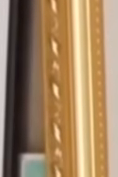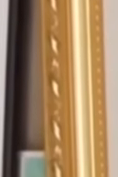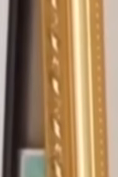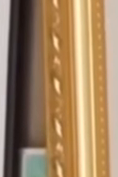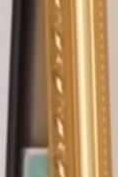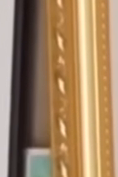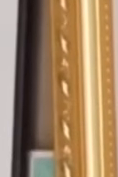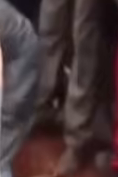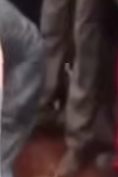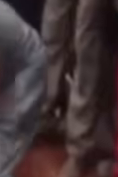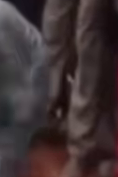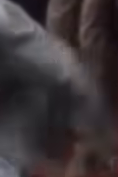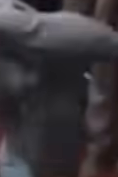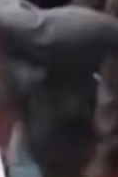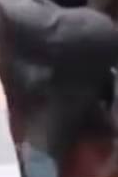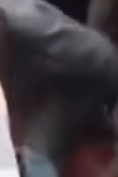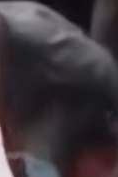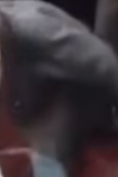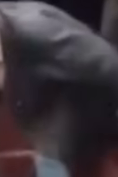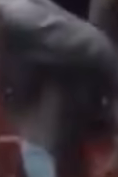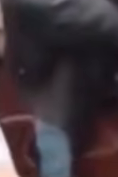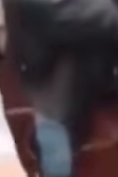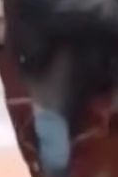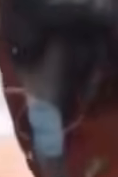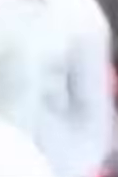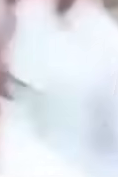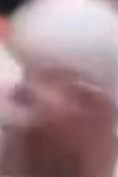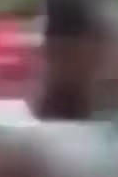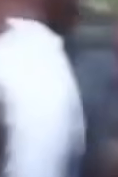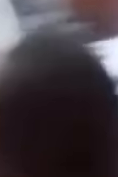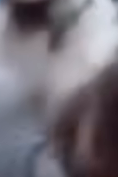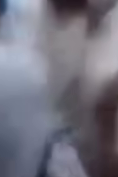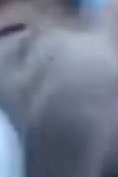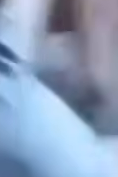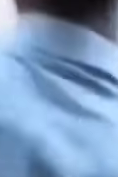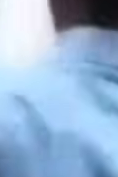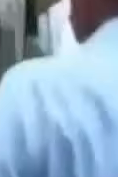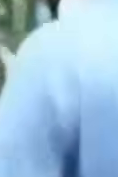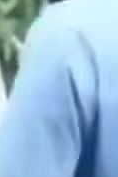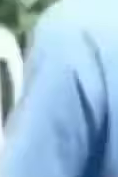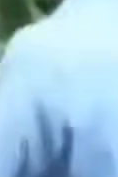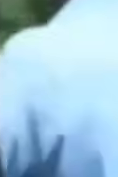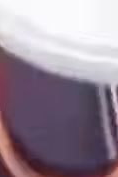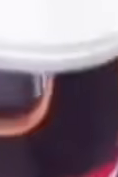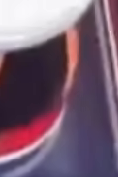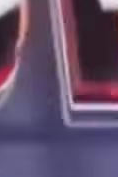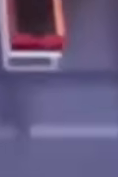Abafumba abafudde na kolumba zikiddwa Abdis muzaba kongoba za timpuddwa.